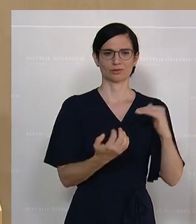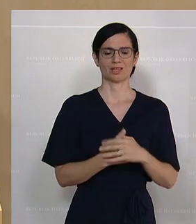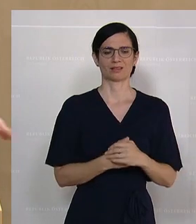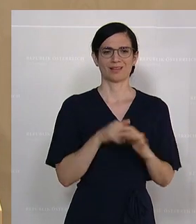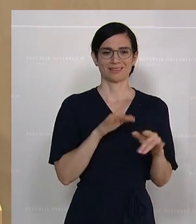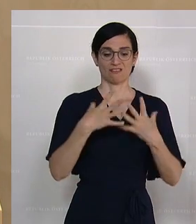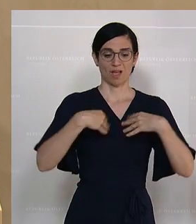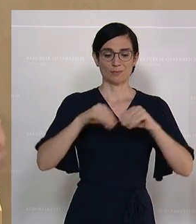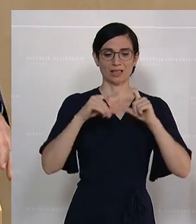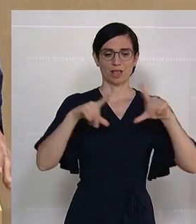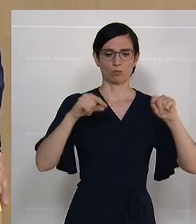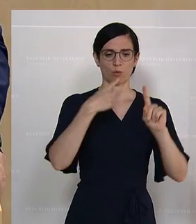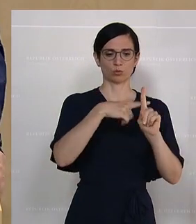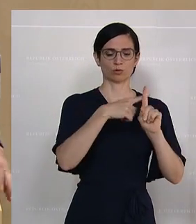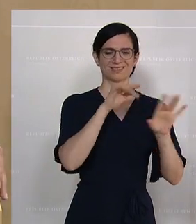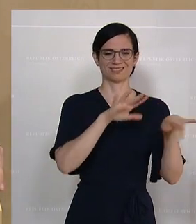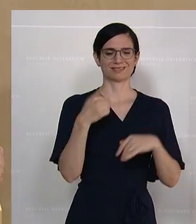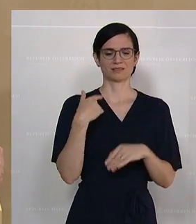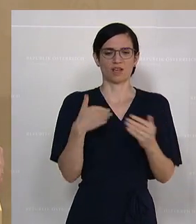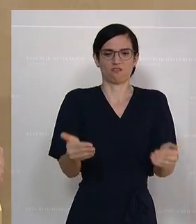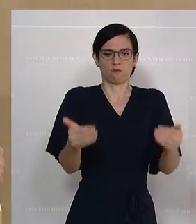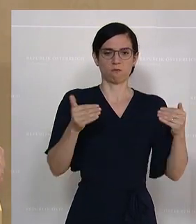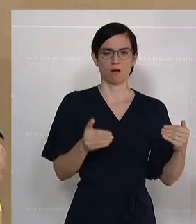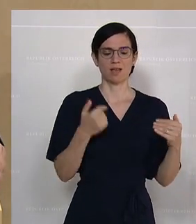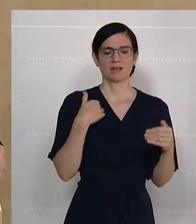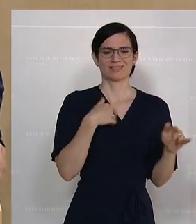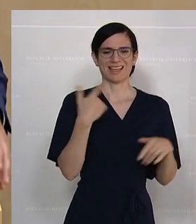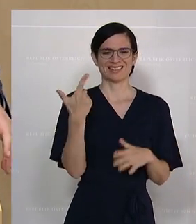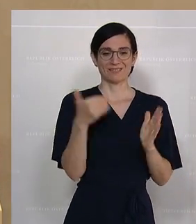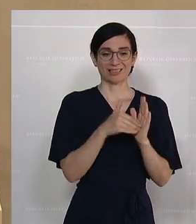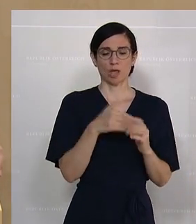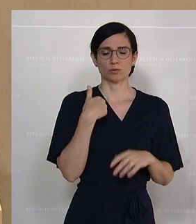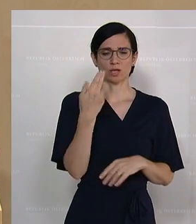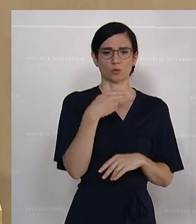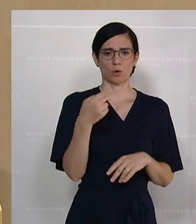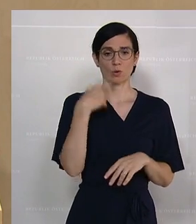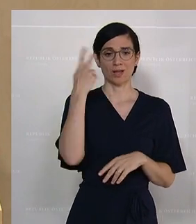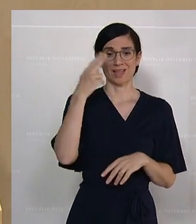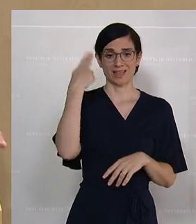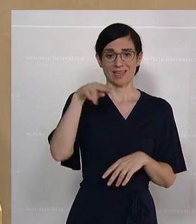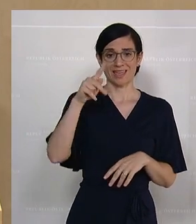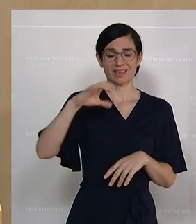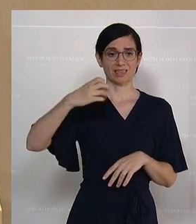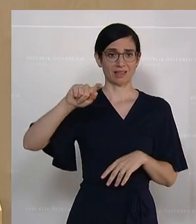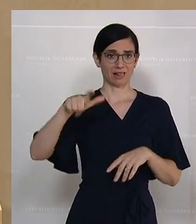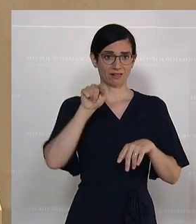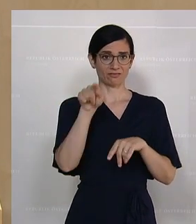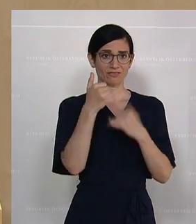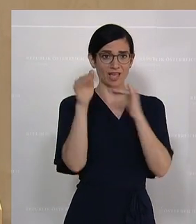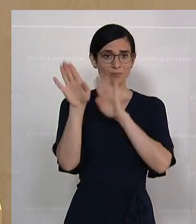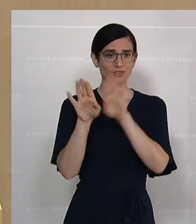mit diesem paket vor 1500 auf 2000 euro und da bin ich spontan titel wie sie abstimmen mit der fc bayern ii am